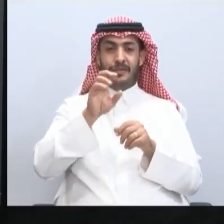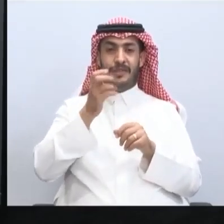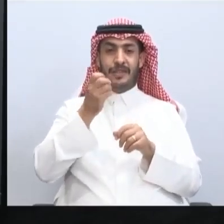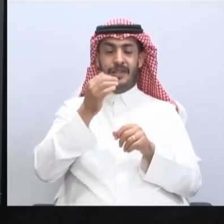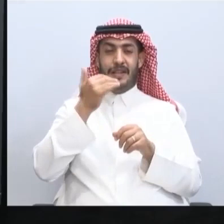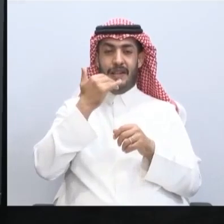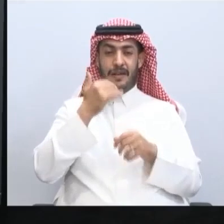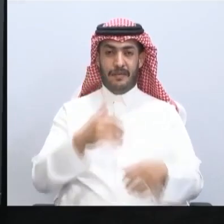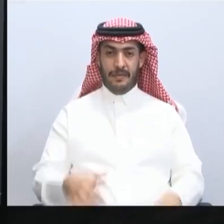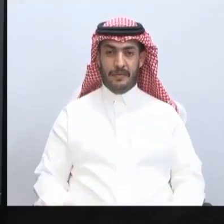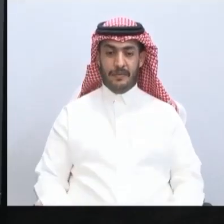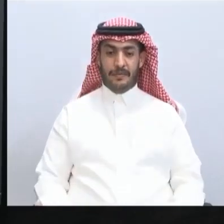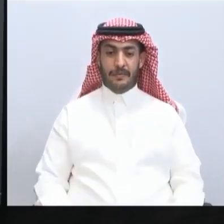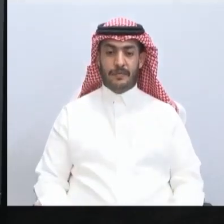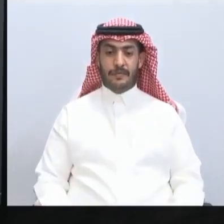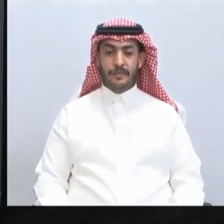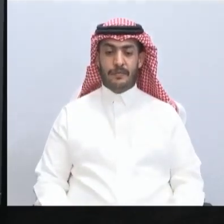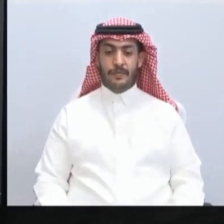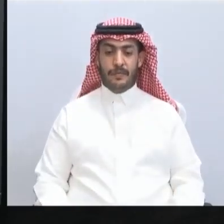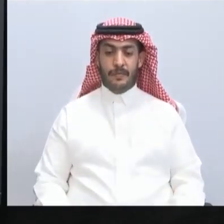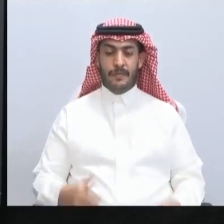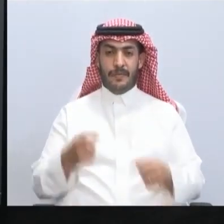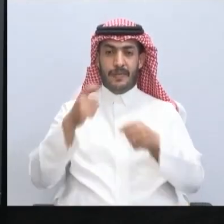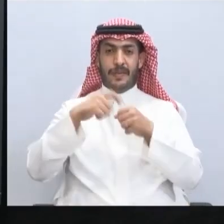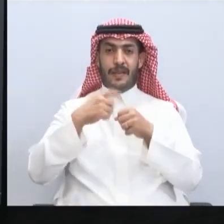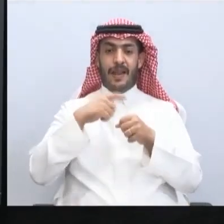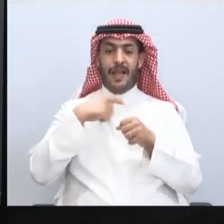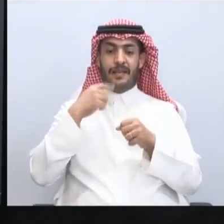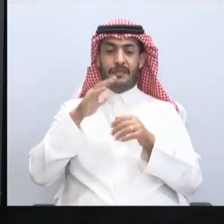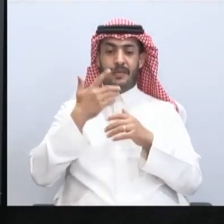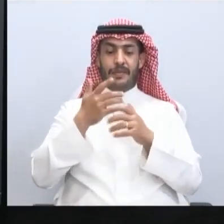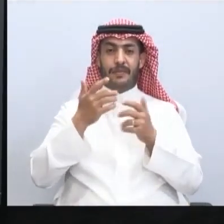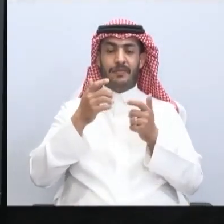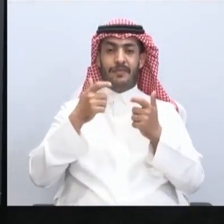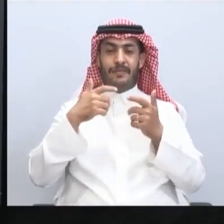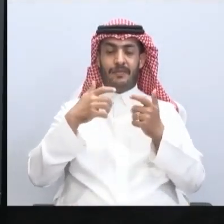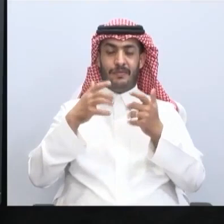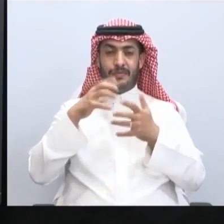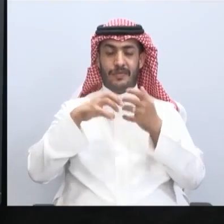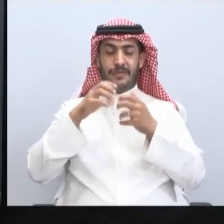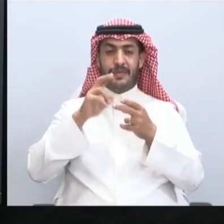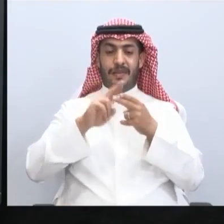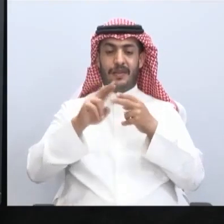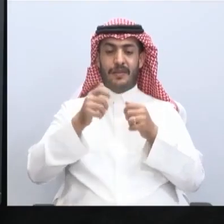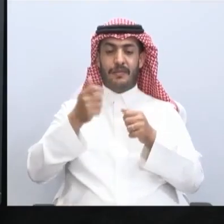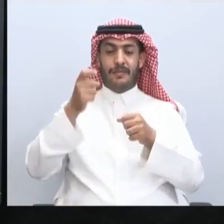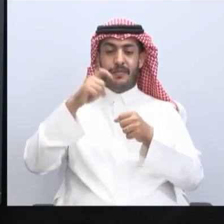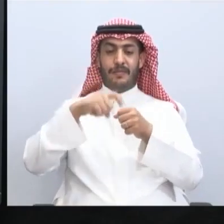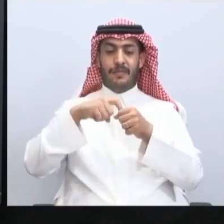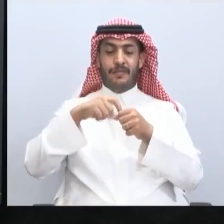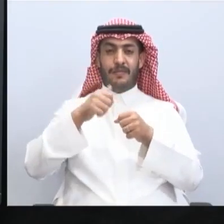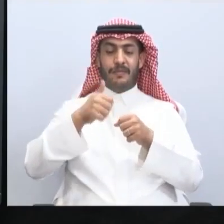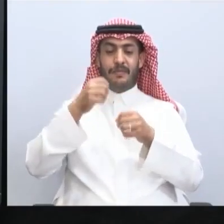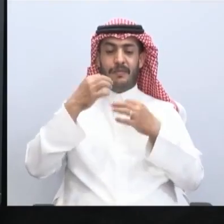الجزيره العربيه ومنها ظن الاحساب بعد الاحداث التي دارت وما وصلت اليه بعد